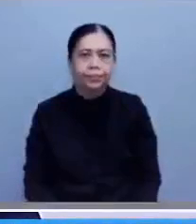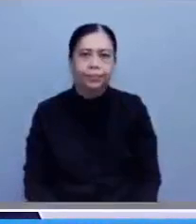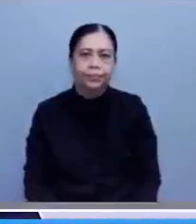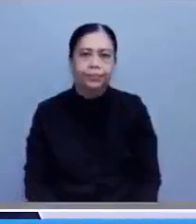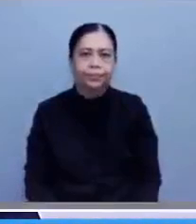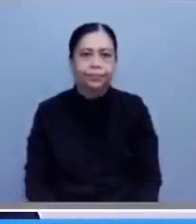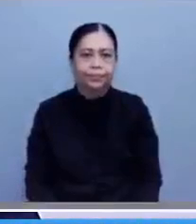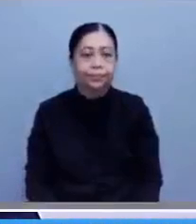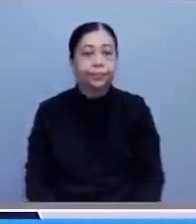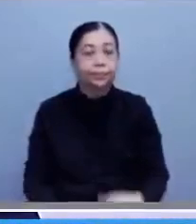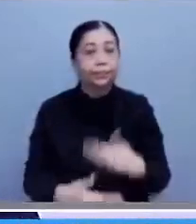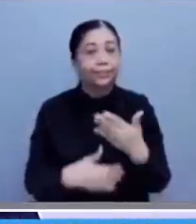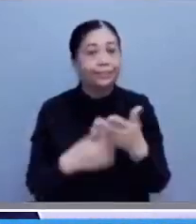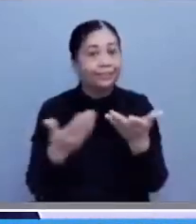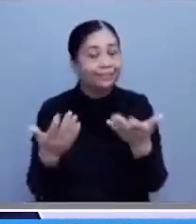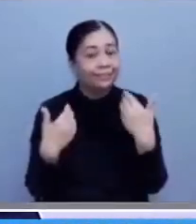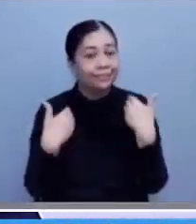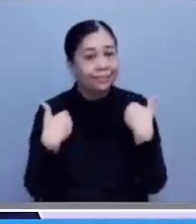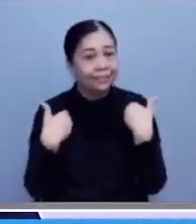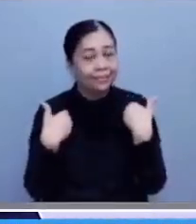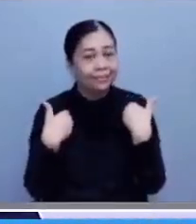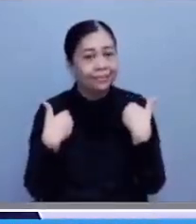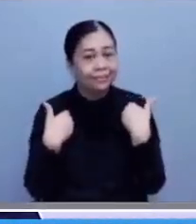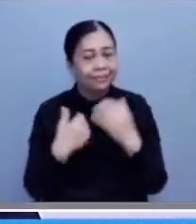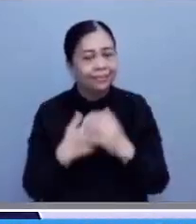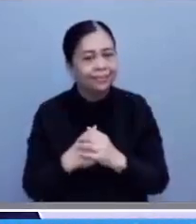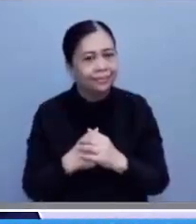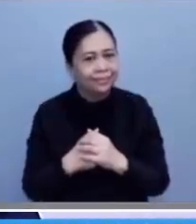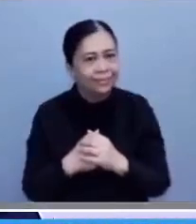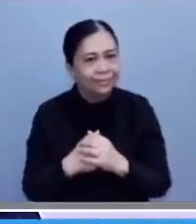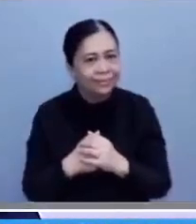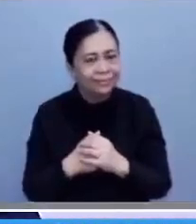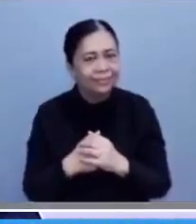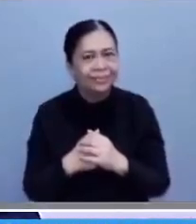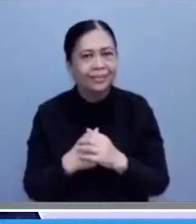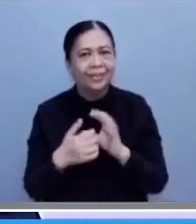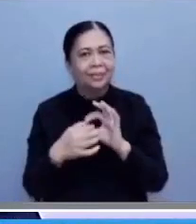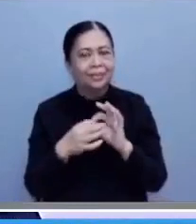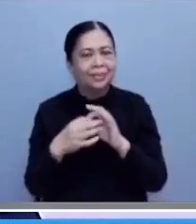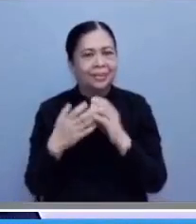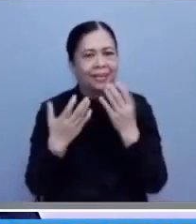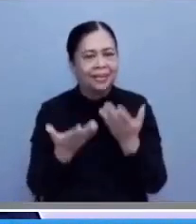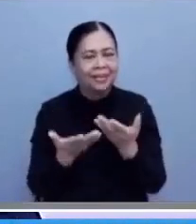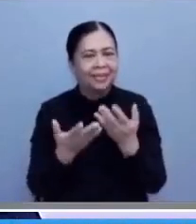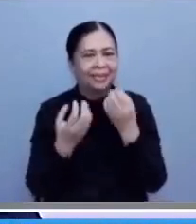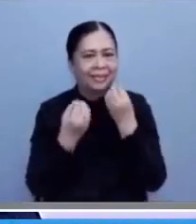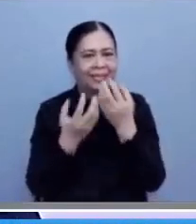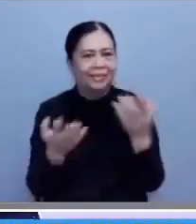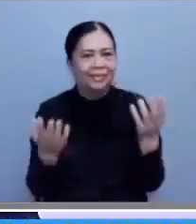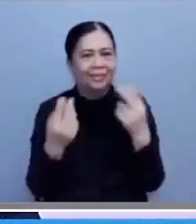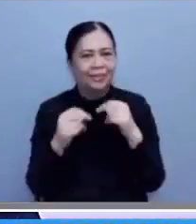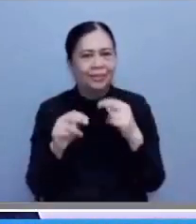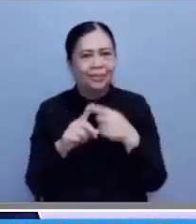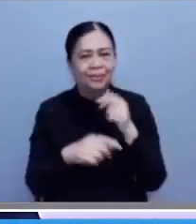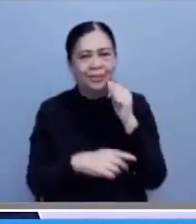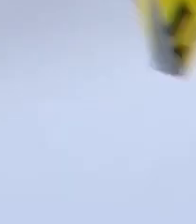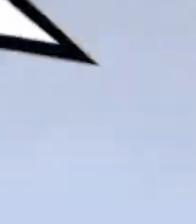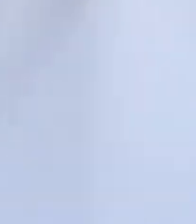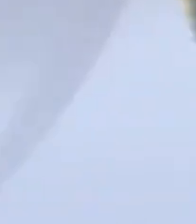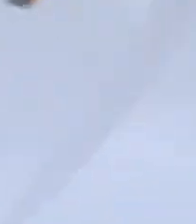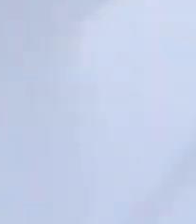Samantala, eto na, may bounding bago syempre, si Maring Aubrey ngayong Lunes. Ayun na nga, Mare, anong latest?